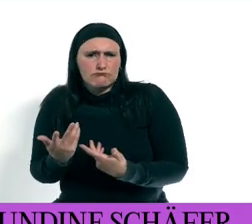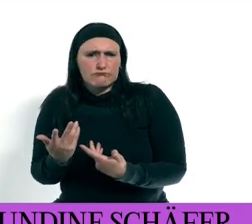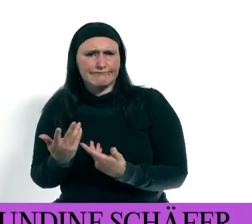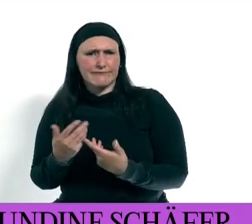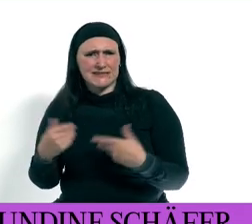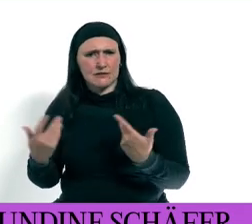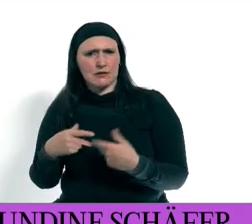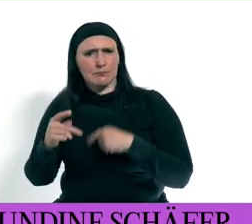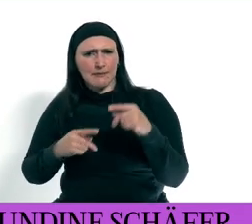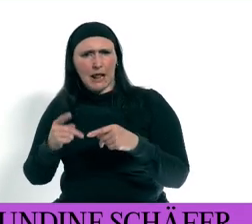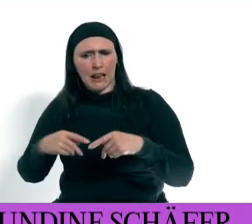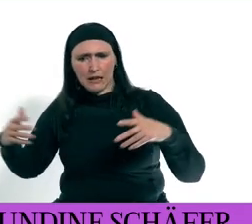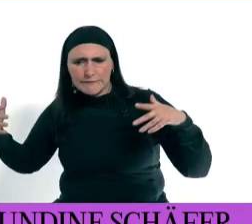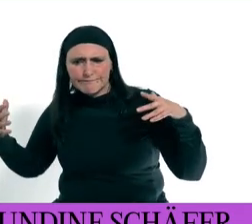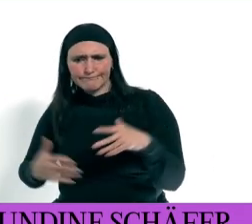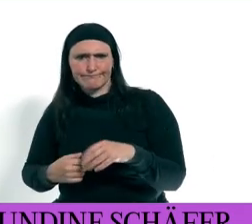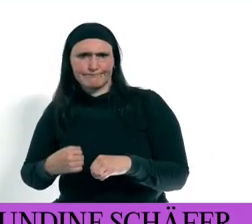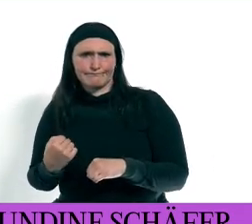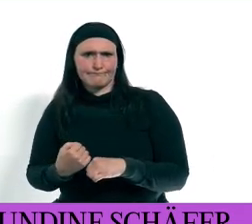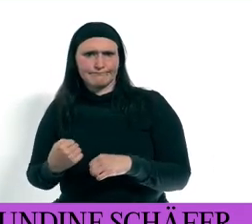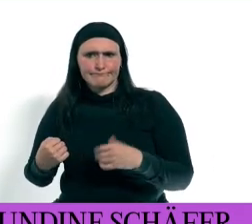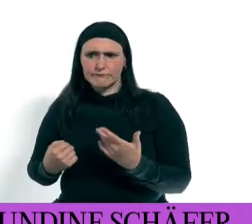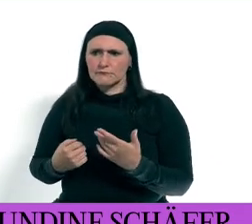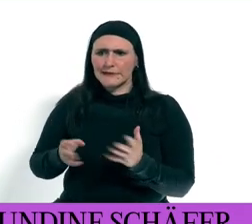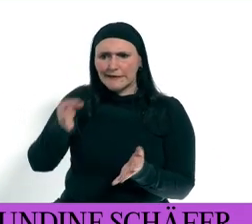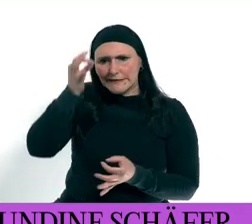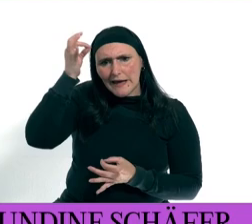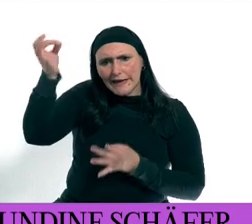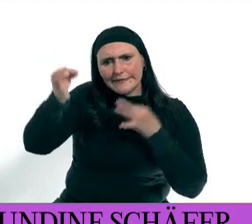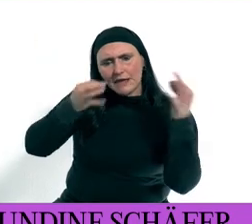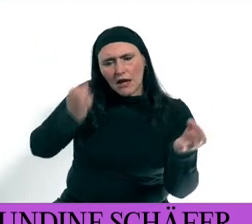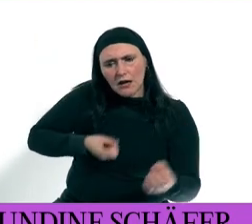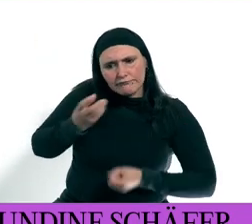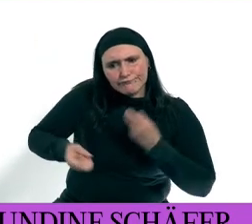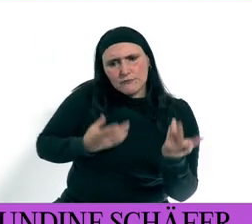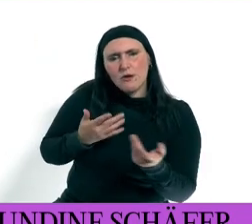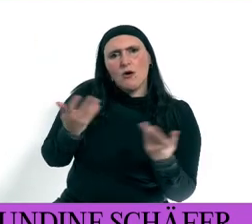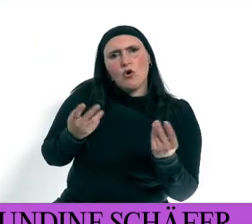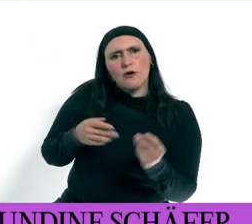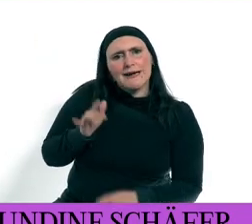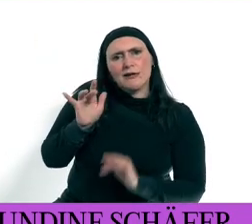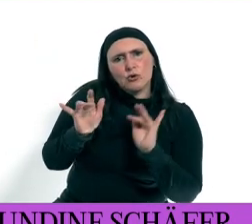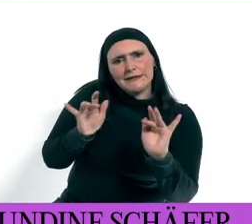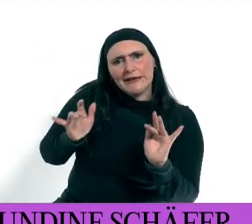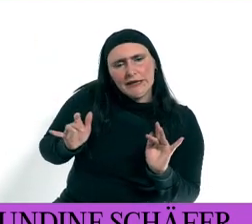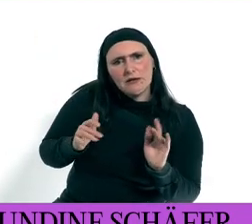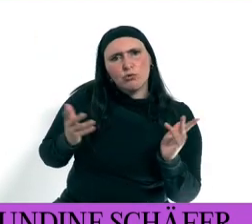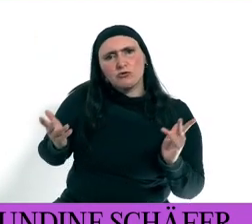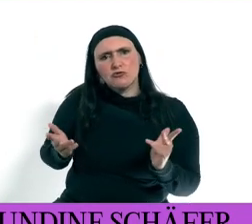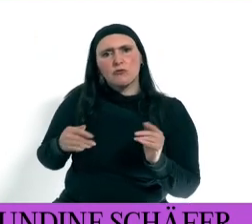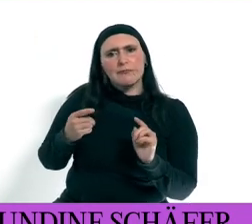mit Menschen zusammen zu sein, neue Ideen zu entwickeln, verrückte Sachen zu machen,